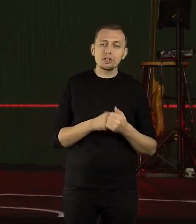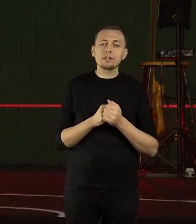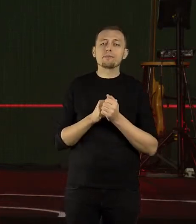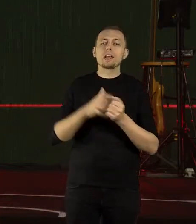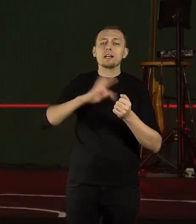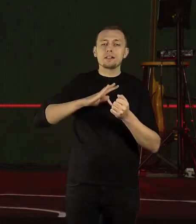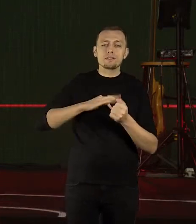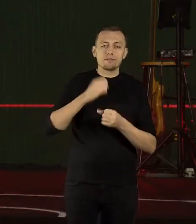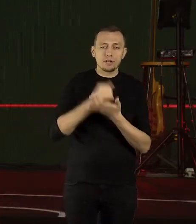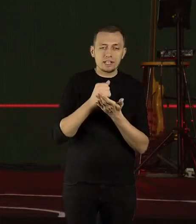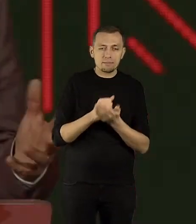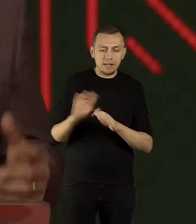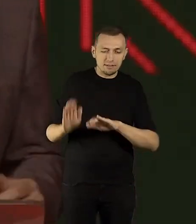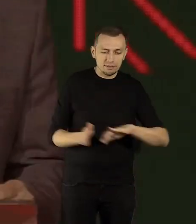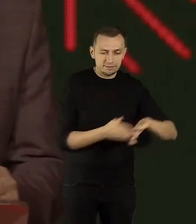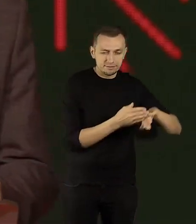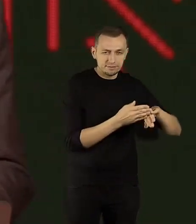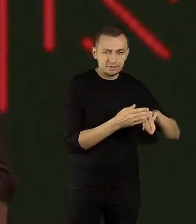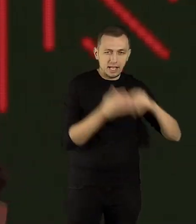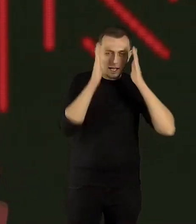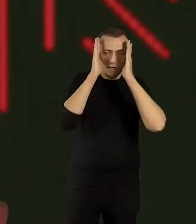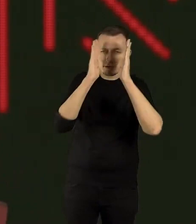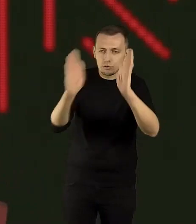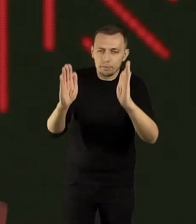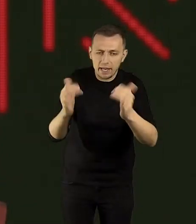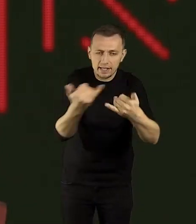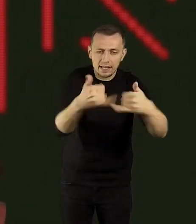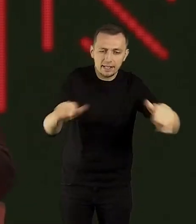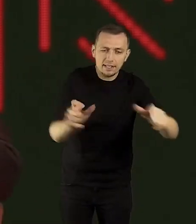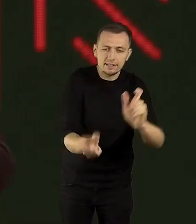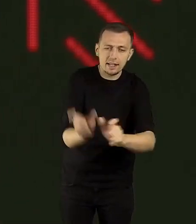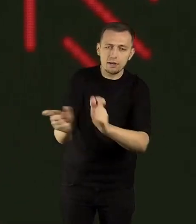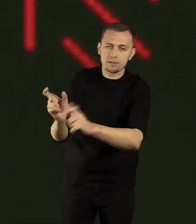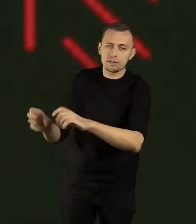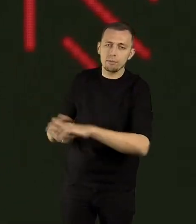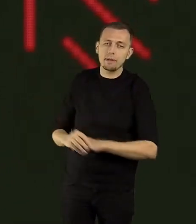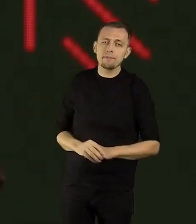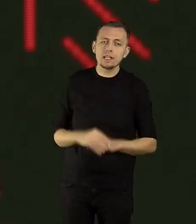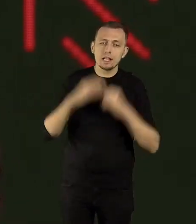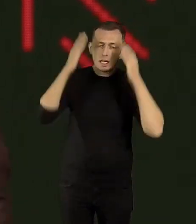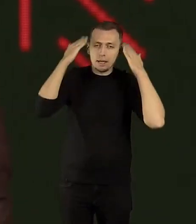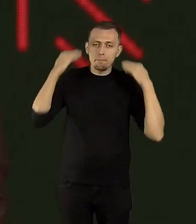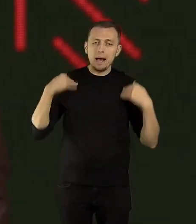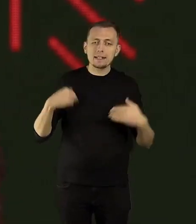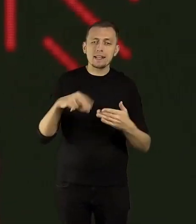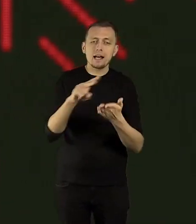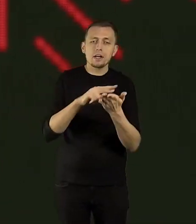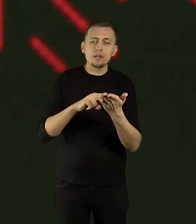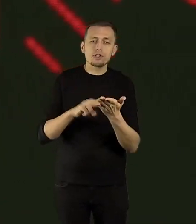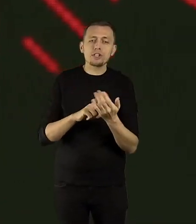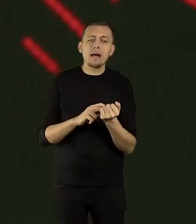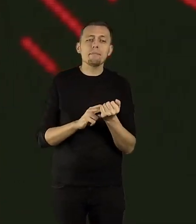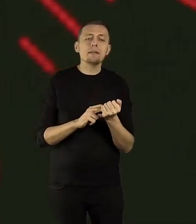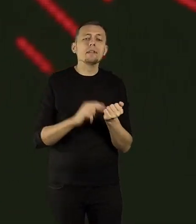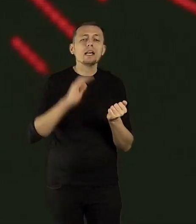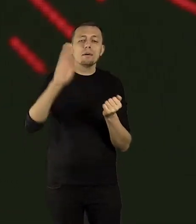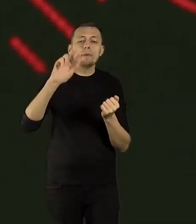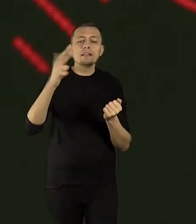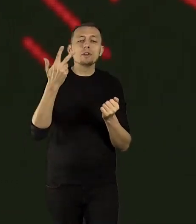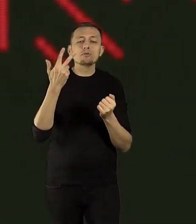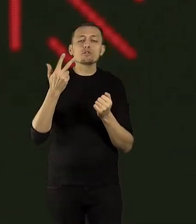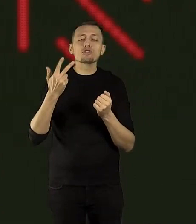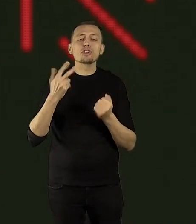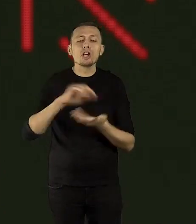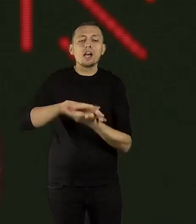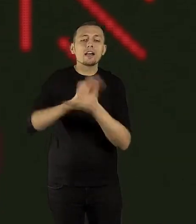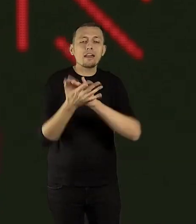się dzieje tutaj. I Maria mówi o trzech rewolucyjnych zmianach, które nastąpią, na pewno nastąpią. Po pierwsze,